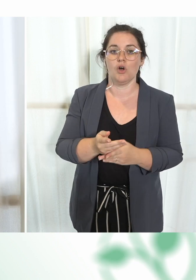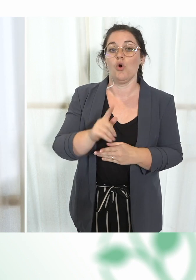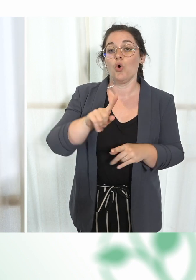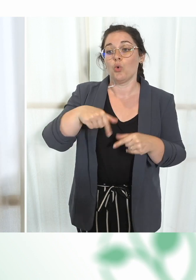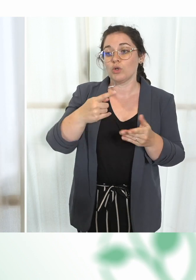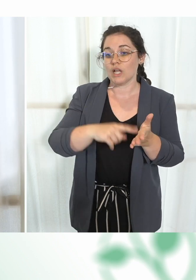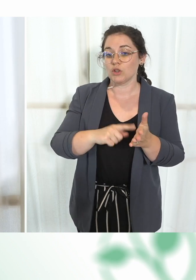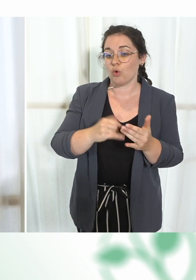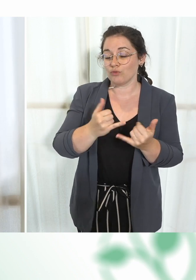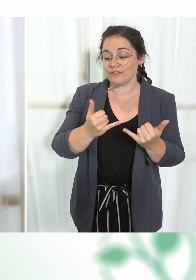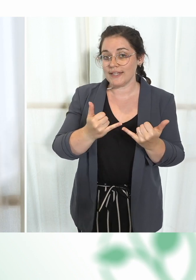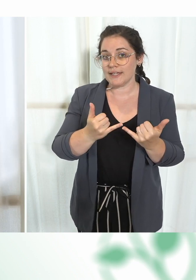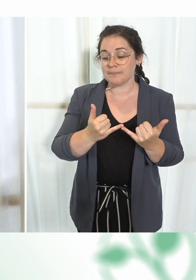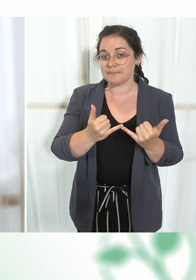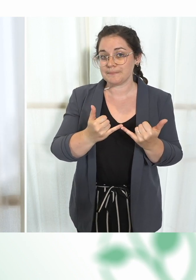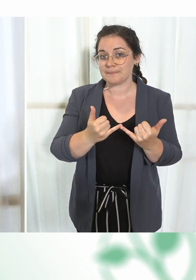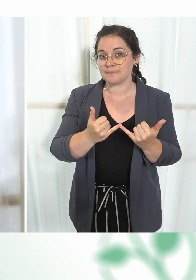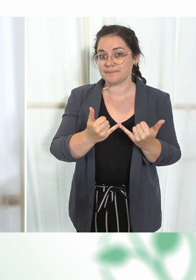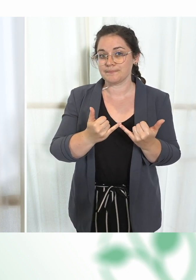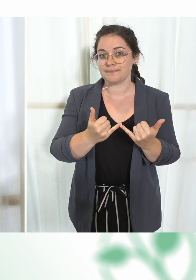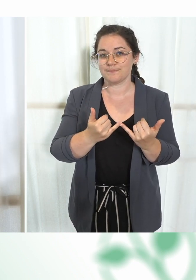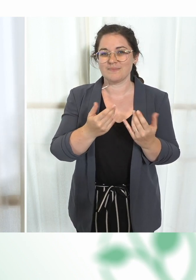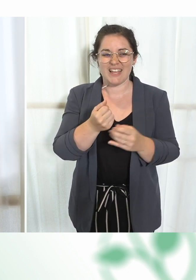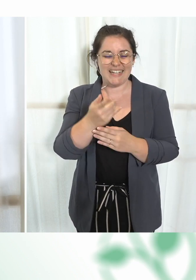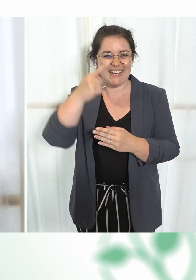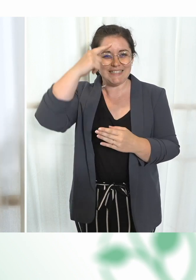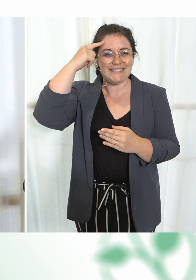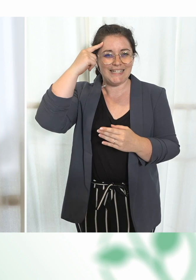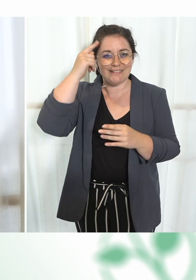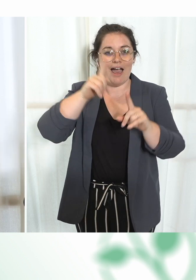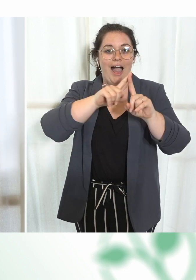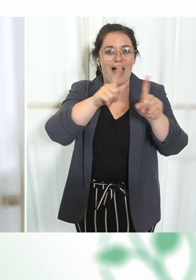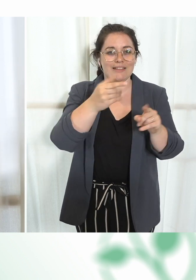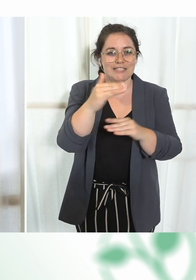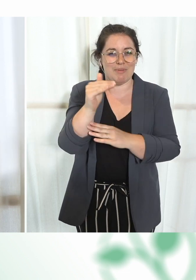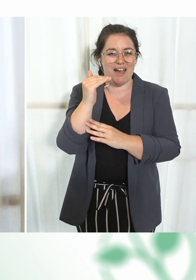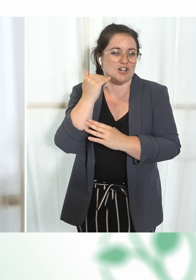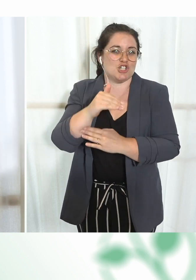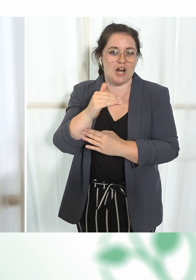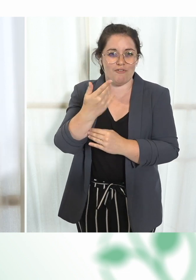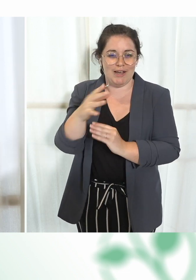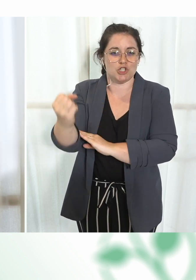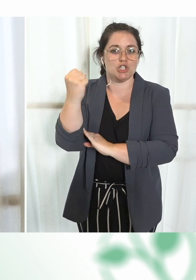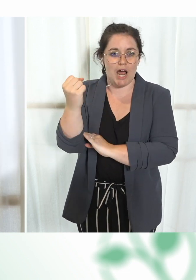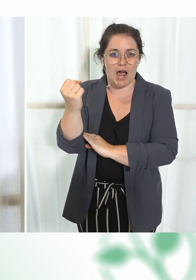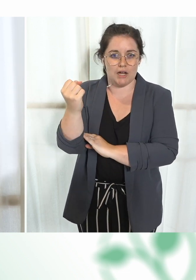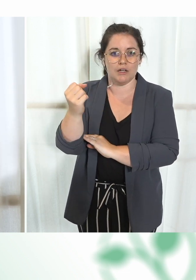oft so, dass gewisse Sinne halt auch anders geschärft sind, wie zum Beispiel das Beispiel auch